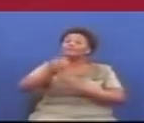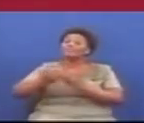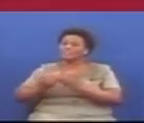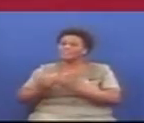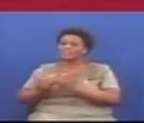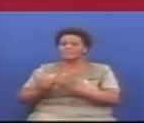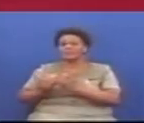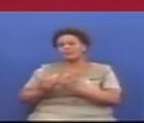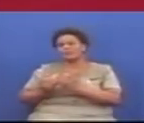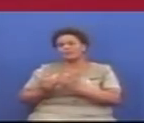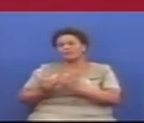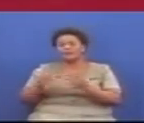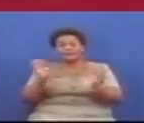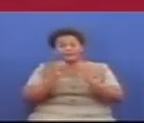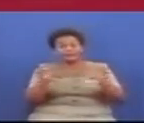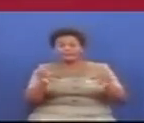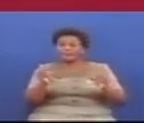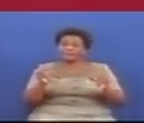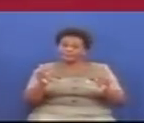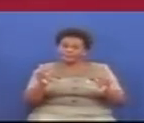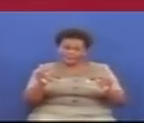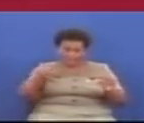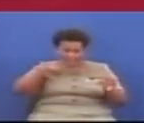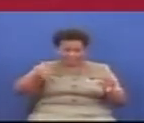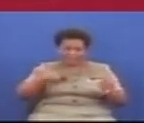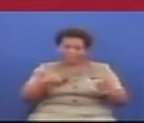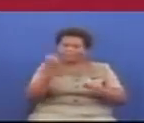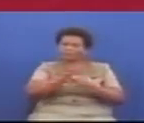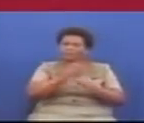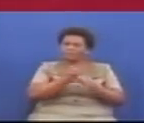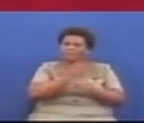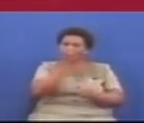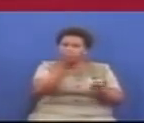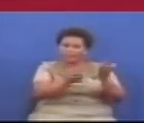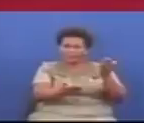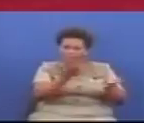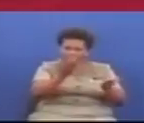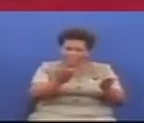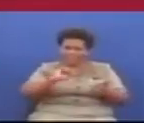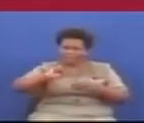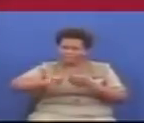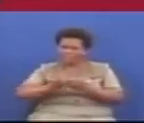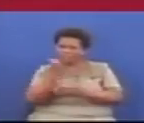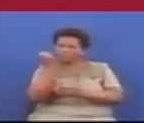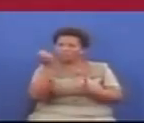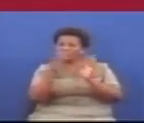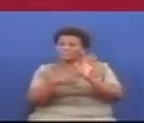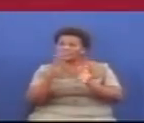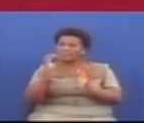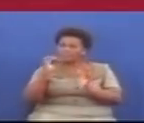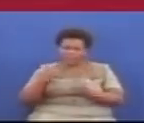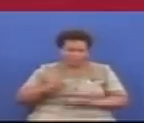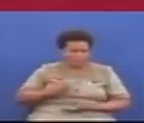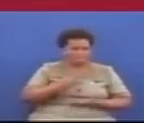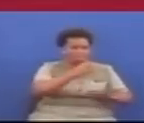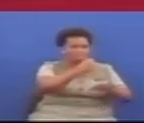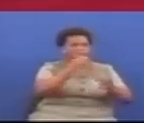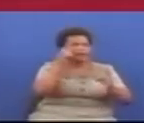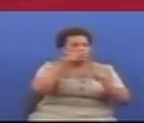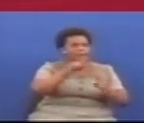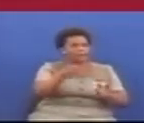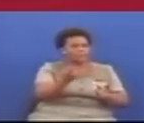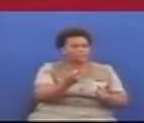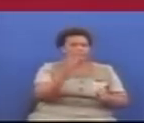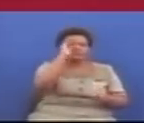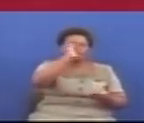nimesema kwamba chuo hiki kimeshafanya tathmini, tumepeleka fedha pale milioni 70 kwa mapato ndani, kwa maana kupunguza shida iliyopo, lakini tunaendelea